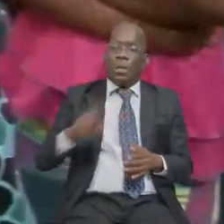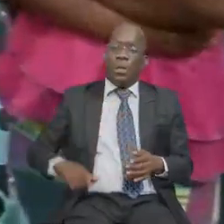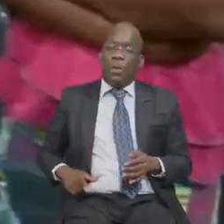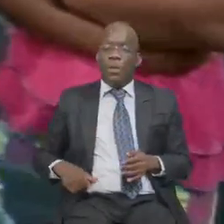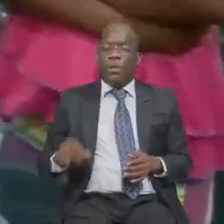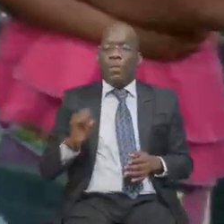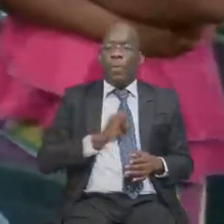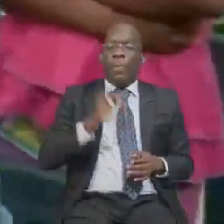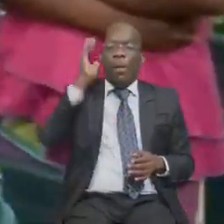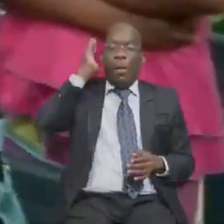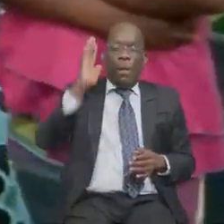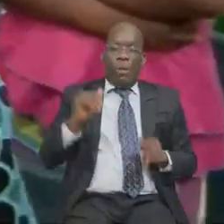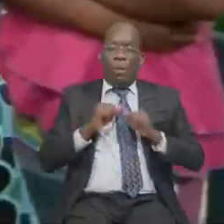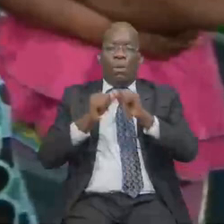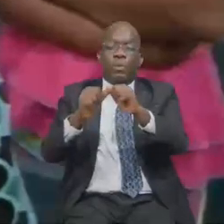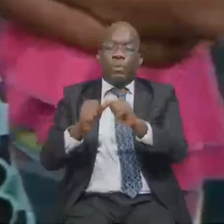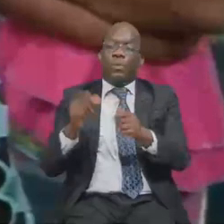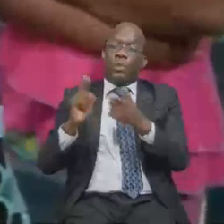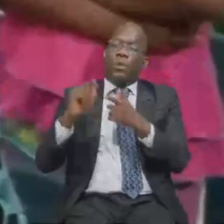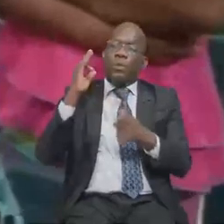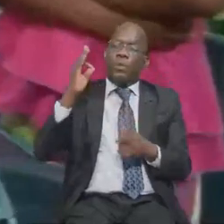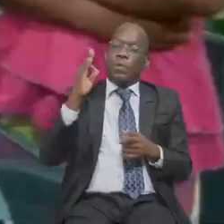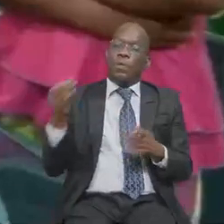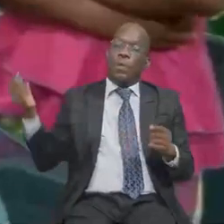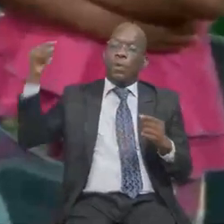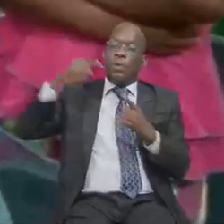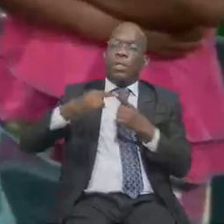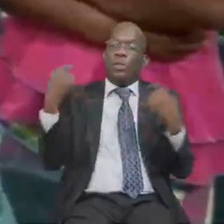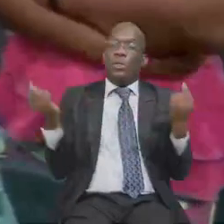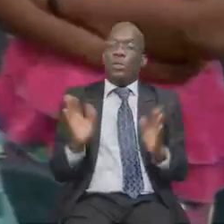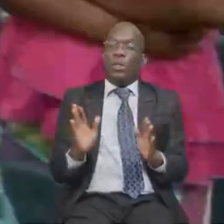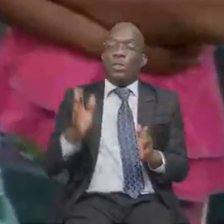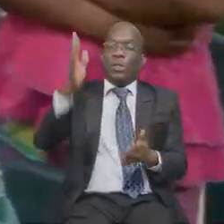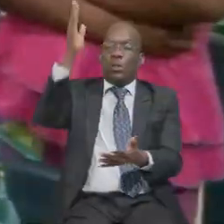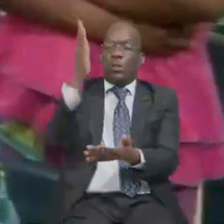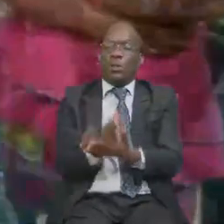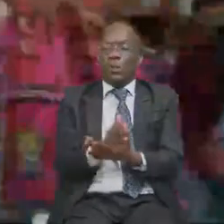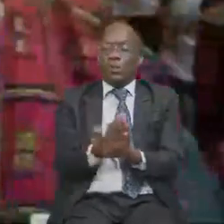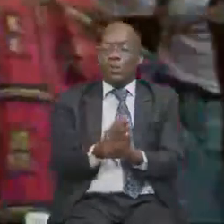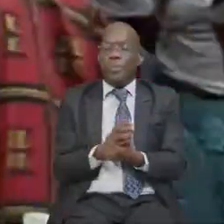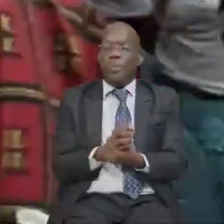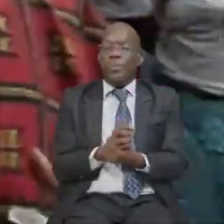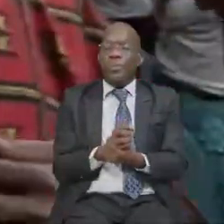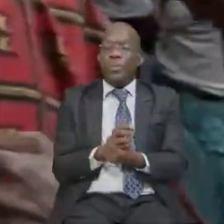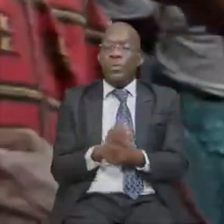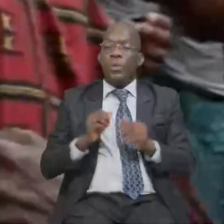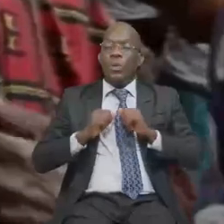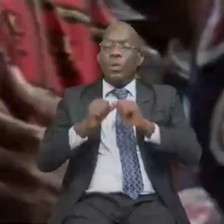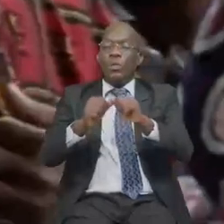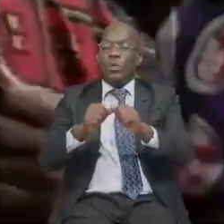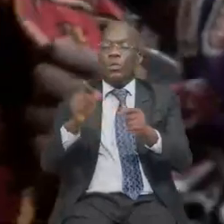je vais continuer à prêcher jusqu'à ce que les pécheurs arrêtent. Continue à